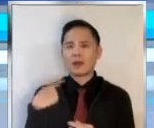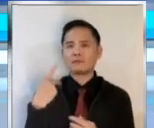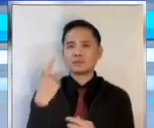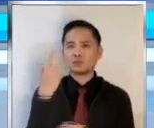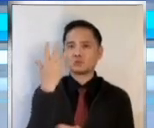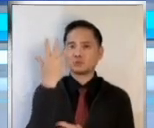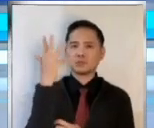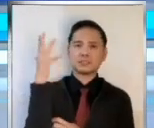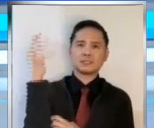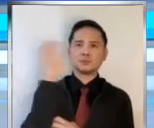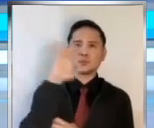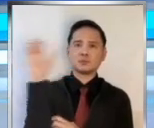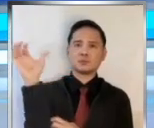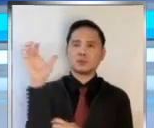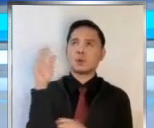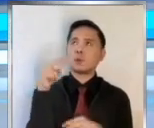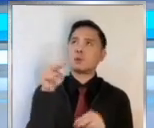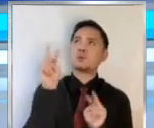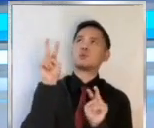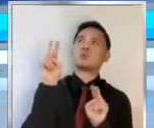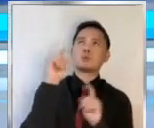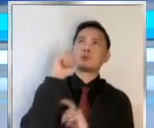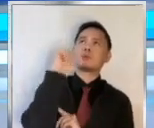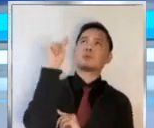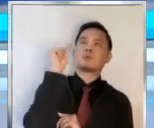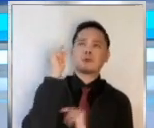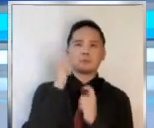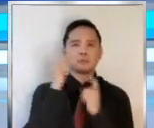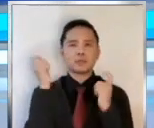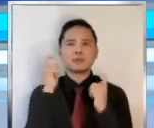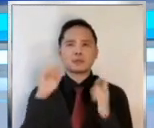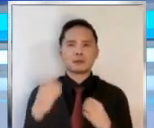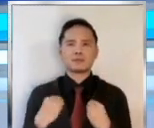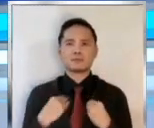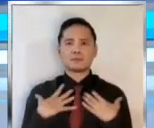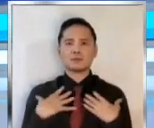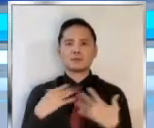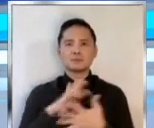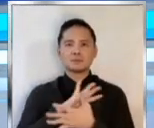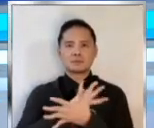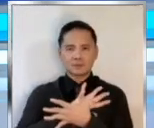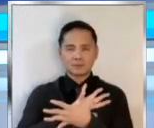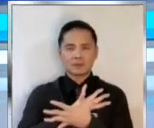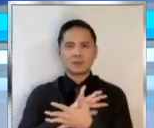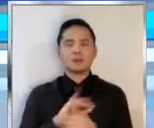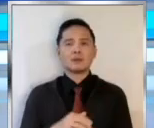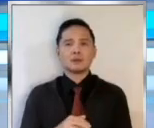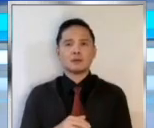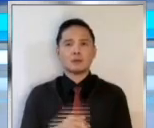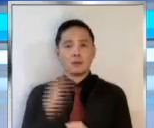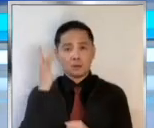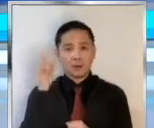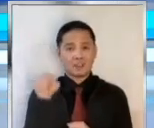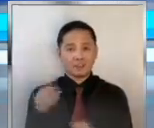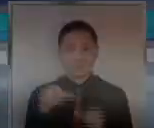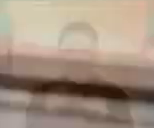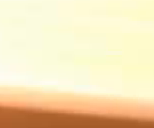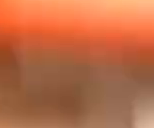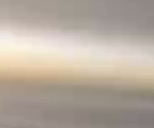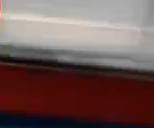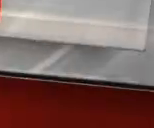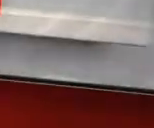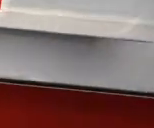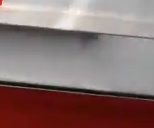tree, simbolo raw na tuloy ang Pasko kahit may pandemya. Mula sa Baliuag, Bulacan, nakatutukong ko si Maris